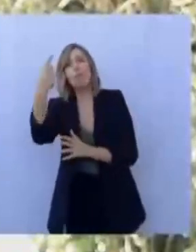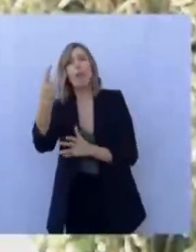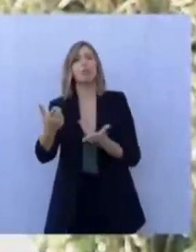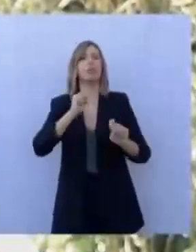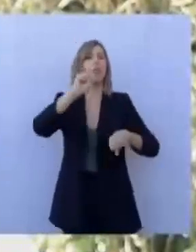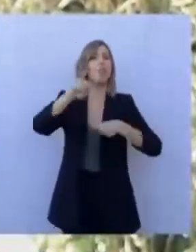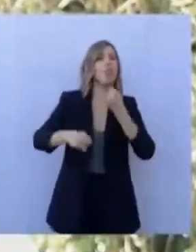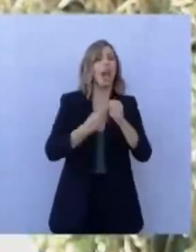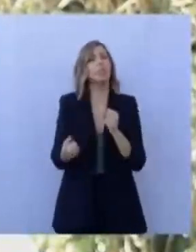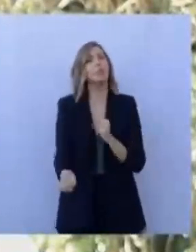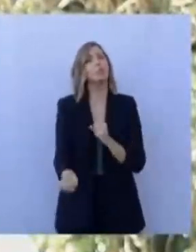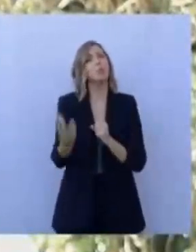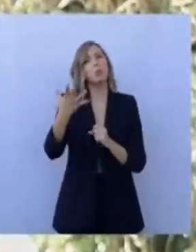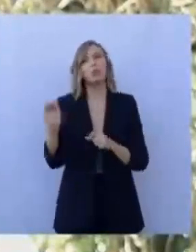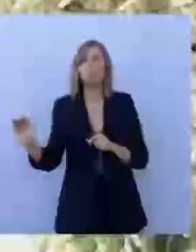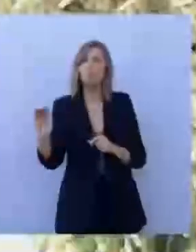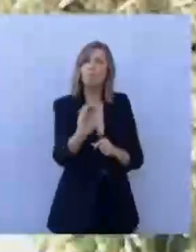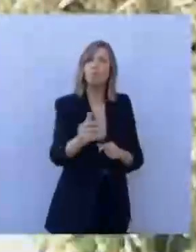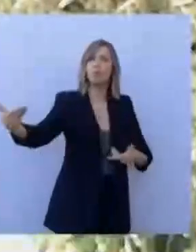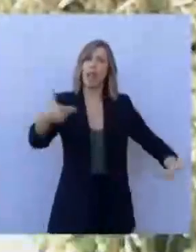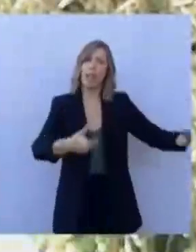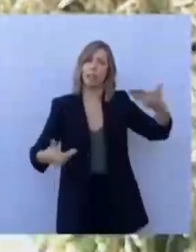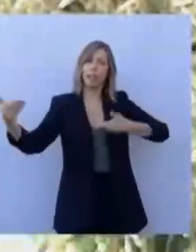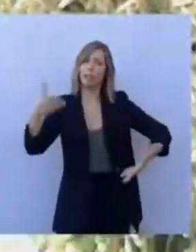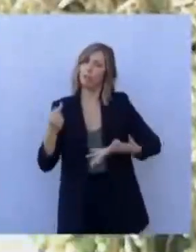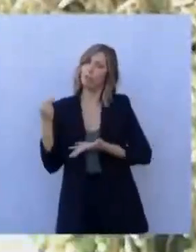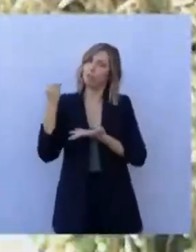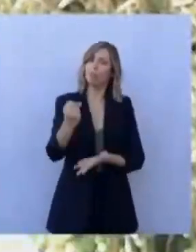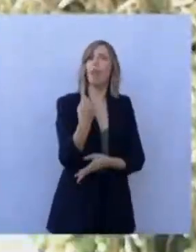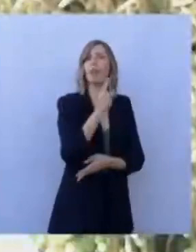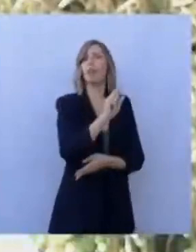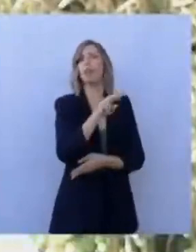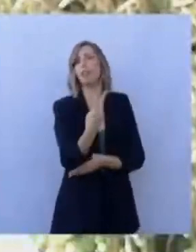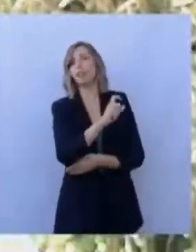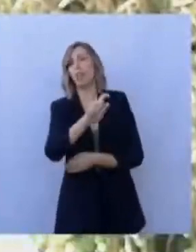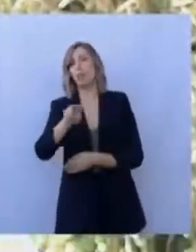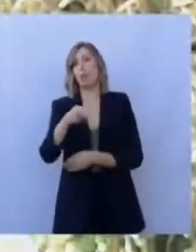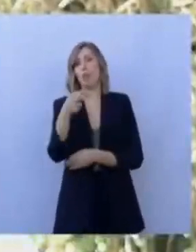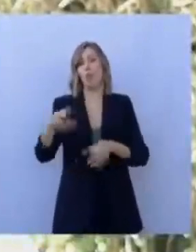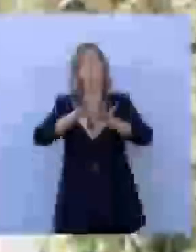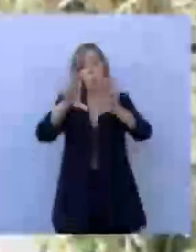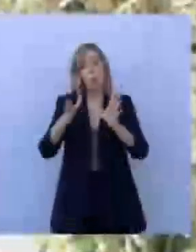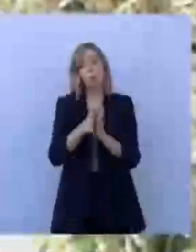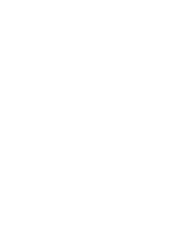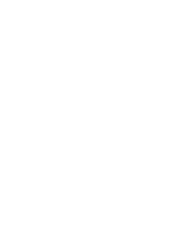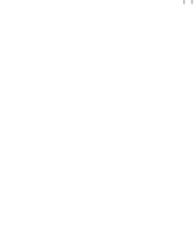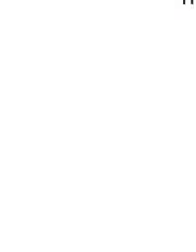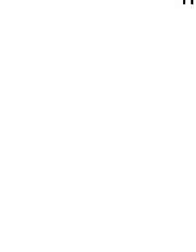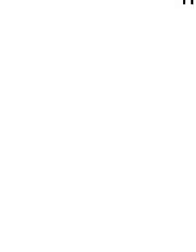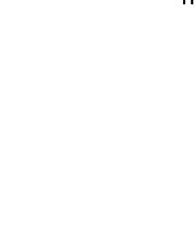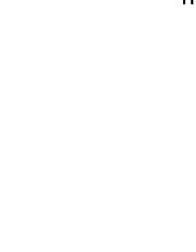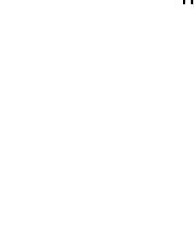θα δραστηριοποιηθούν σε κρίσιμους για την εθνική οικονομία αλλά και για την κοινωνική συνοχή τομείς.